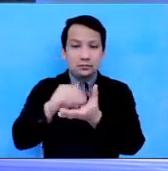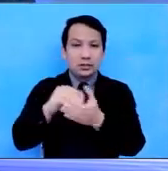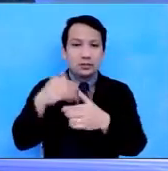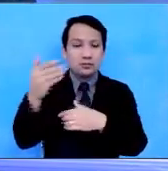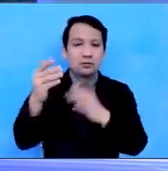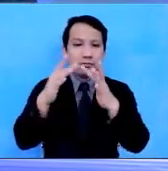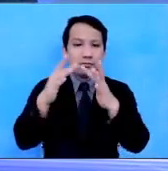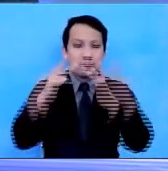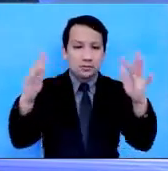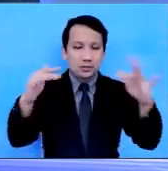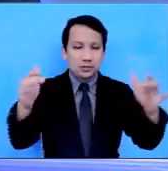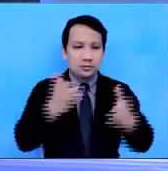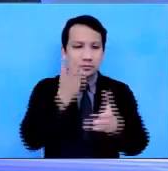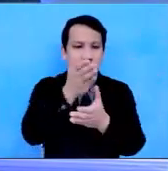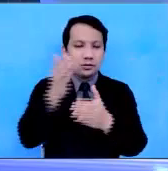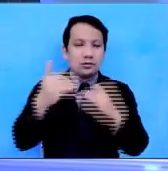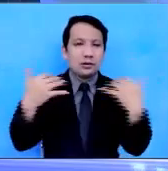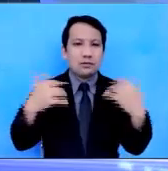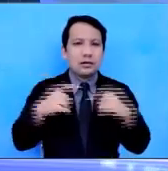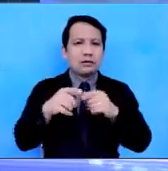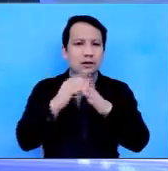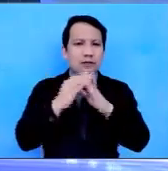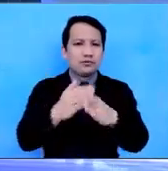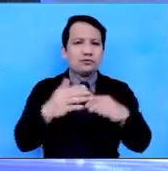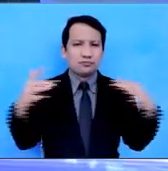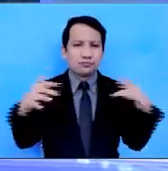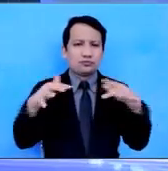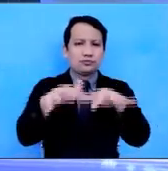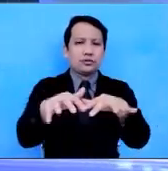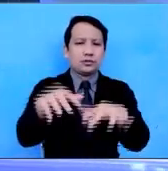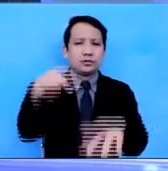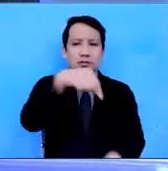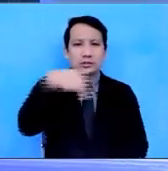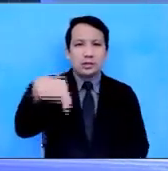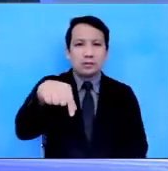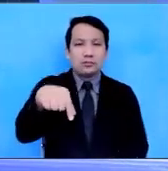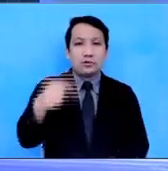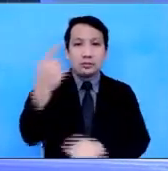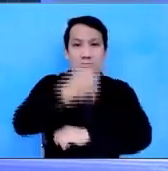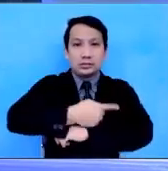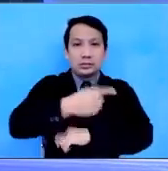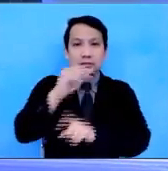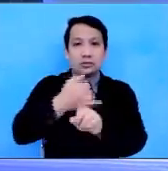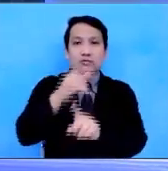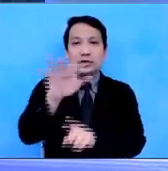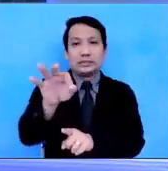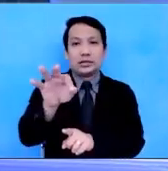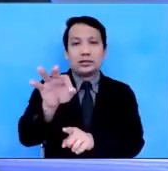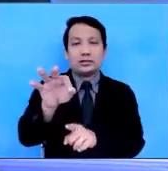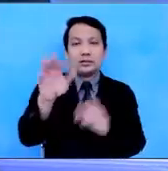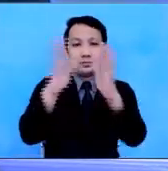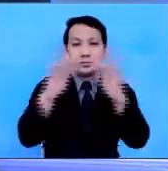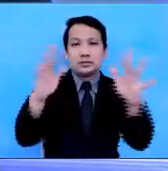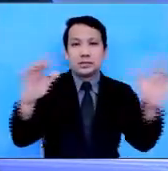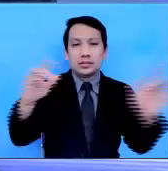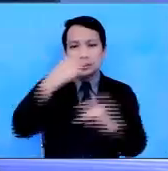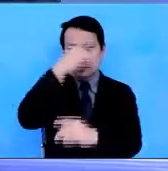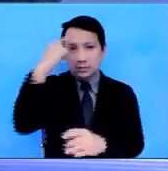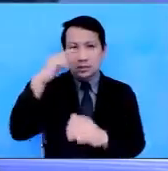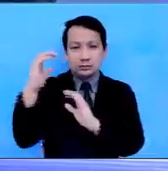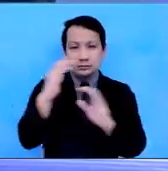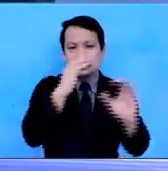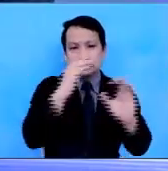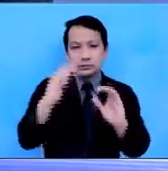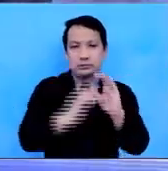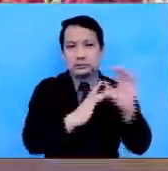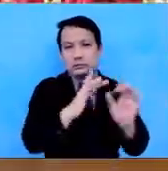para maiwasan na ang dagsa ng mga deboto sa Quiapo sa mismong araw ng pista. Nasa frontline ng balitang yan, si JC